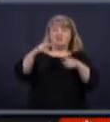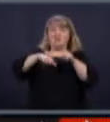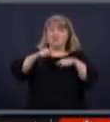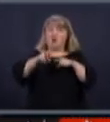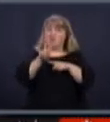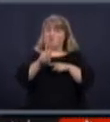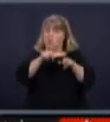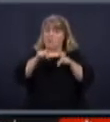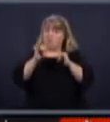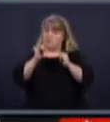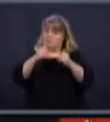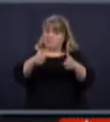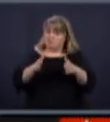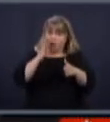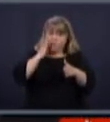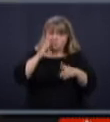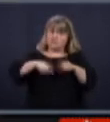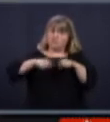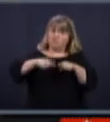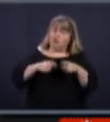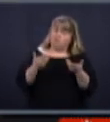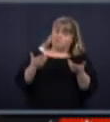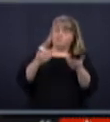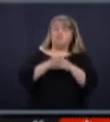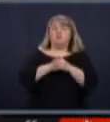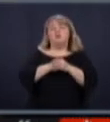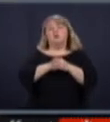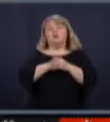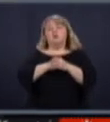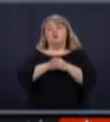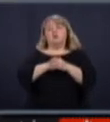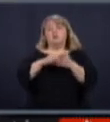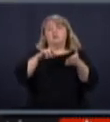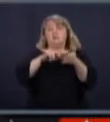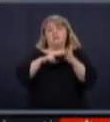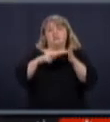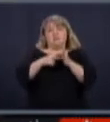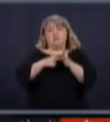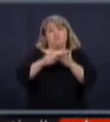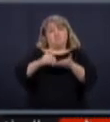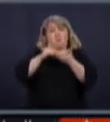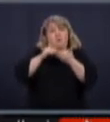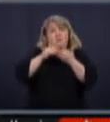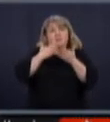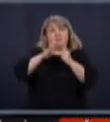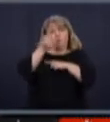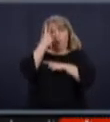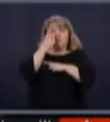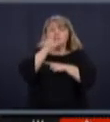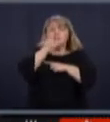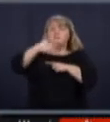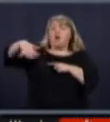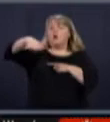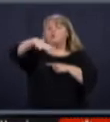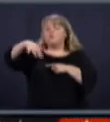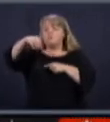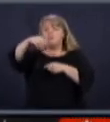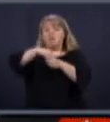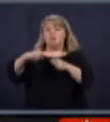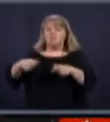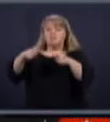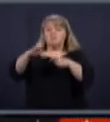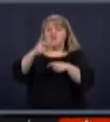chambre. Donc, ça m'a permis un peu de mieux comprendre la réalité de ceux qui vivent au quotidien,